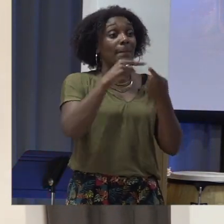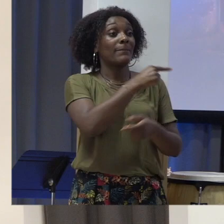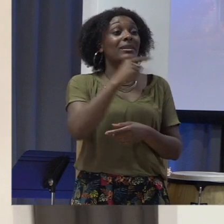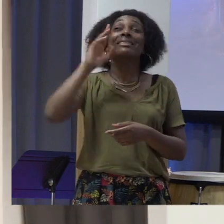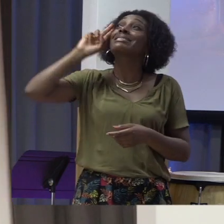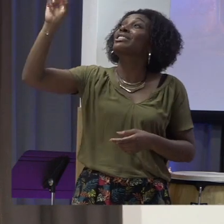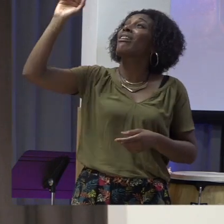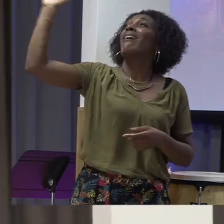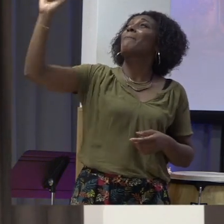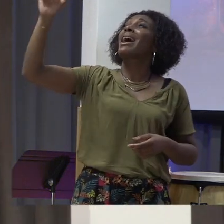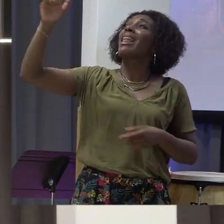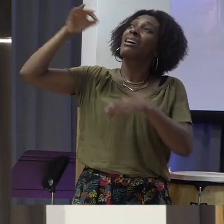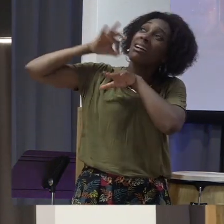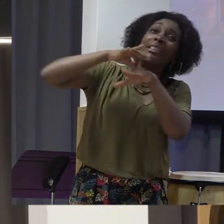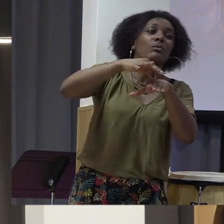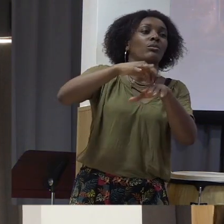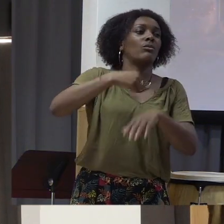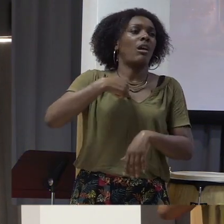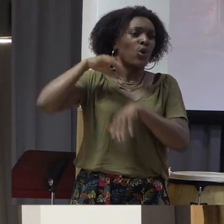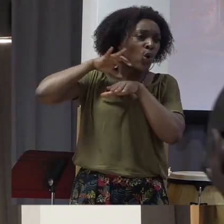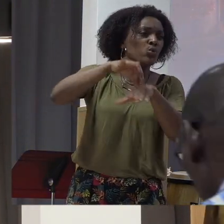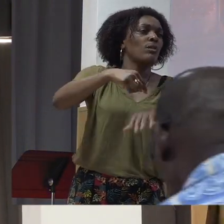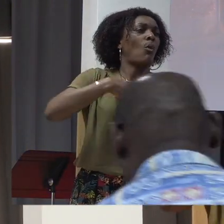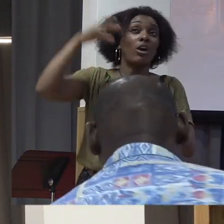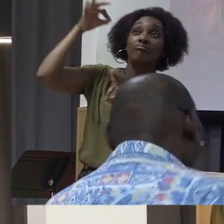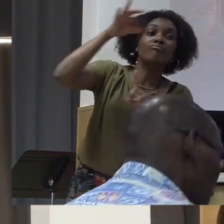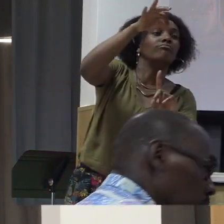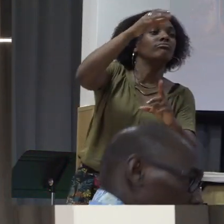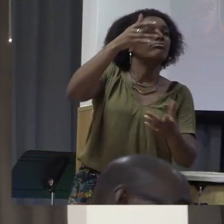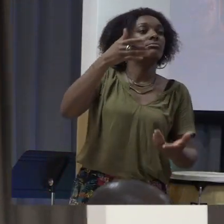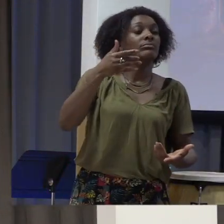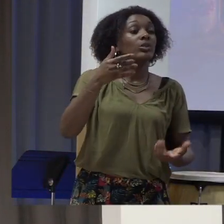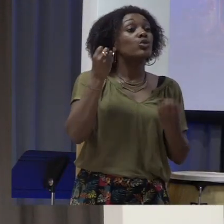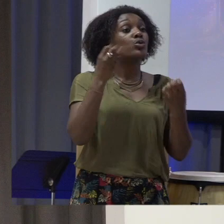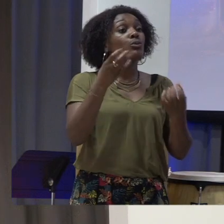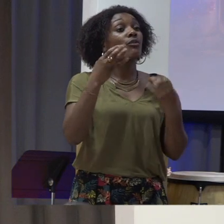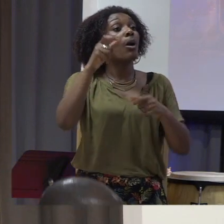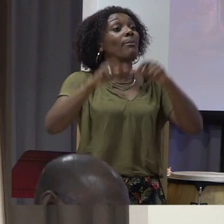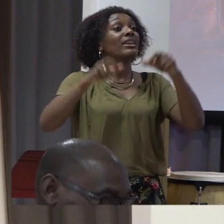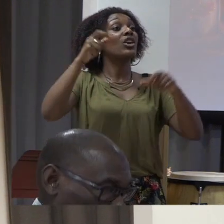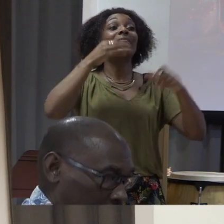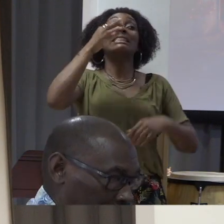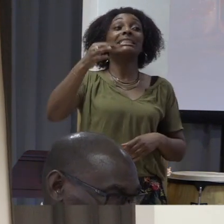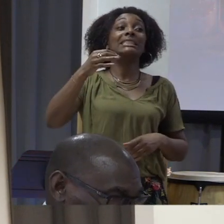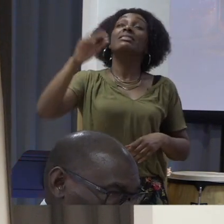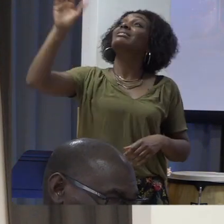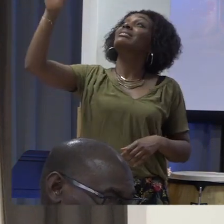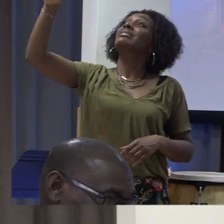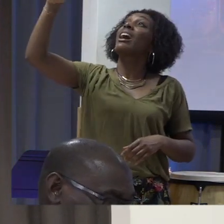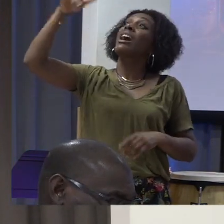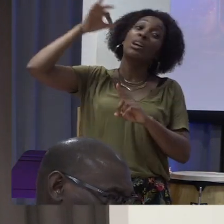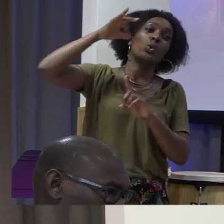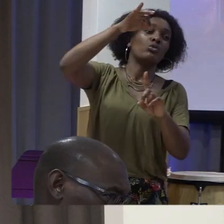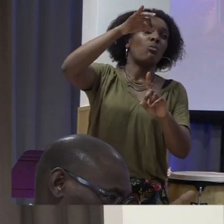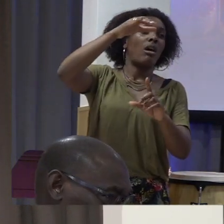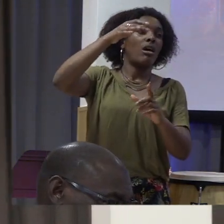Seigneur, conduis-moi, c'est une phrase que beaucoup, soit la prononcent, mais avec avec